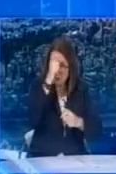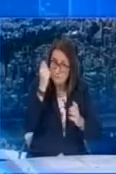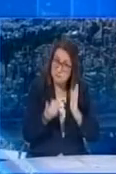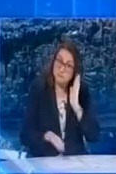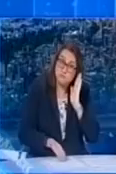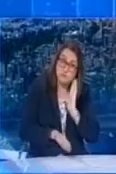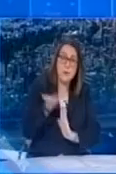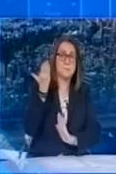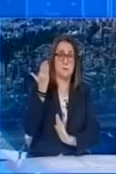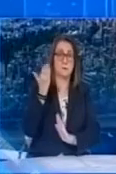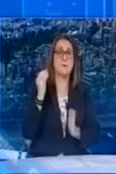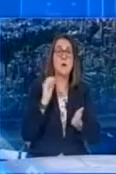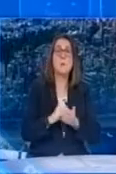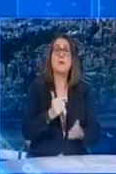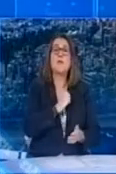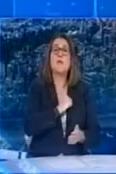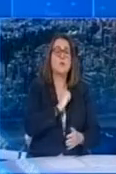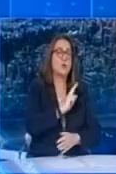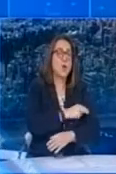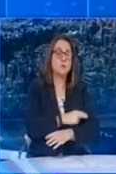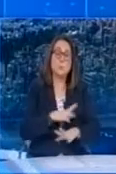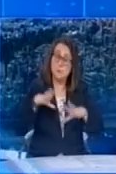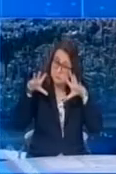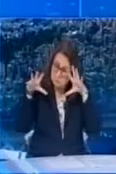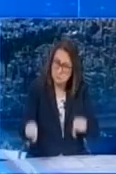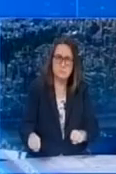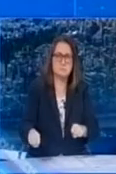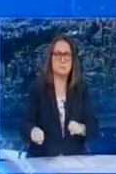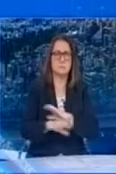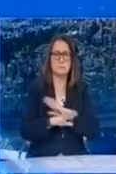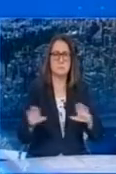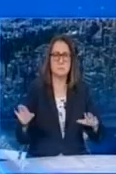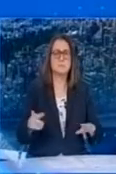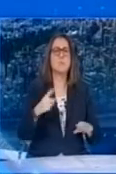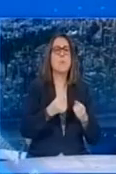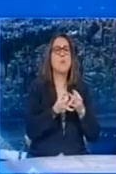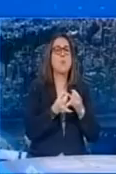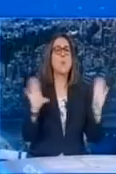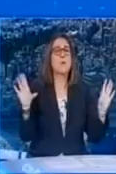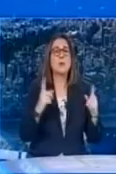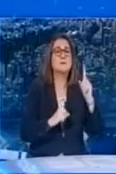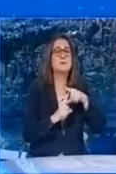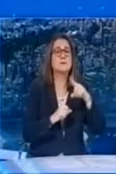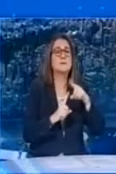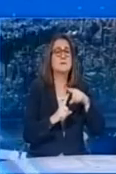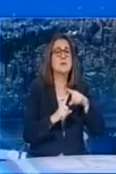επίταξη ιδιωτικών μονάδων, με δωρεάν τεστ για το σύνολο του